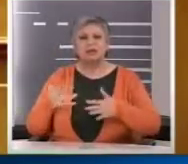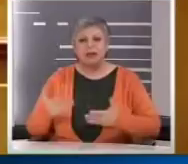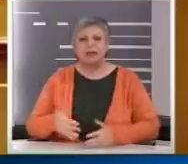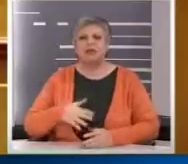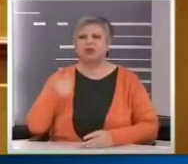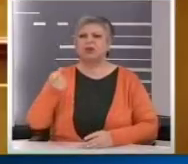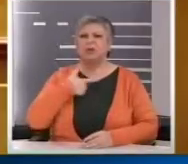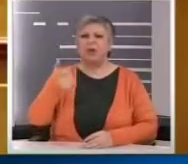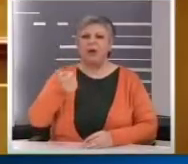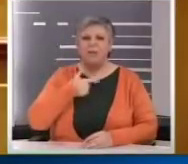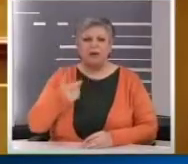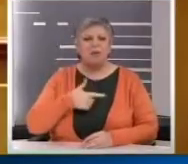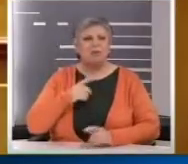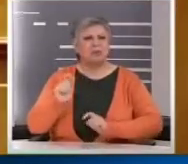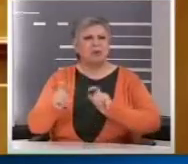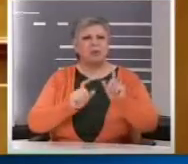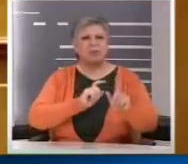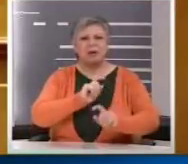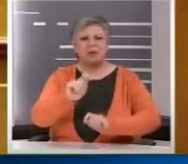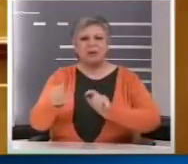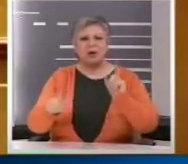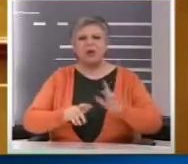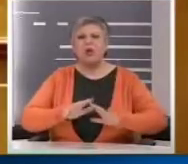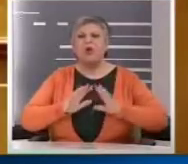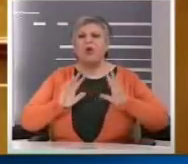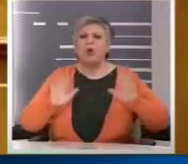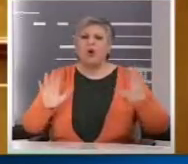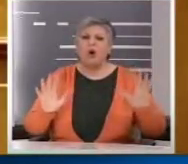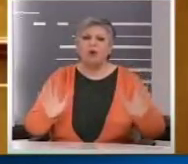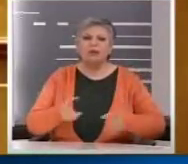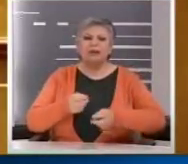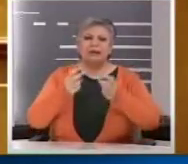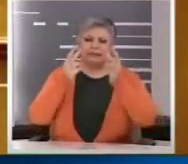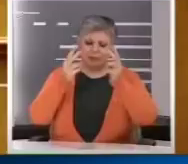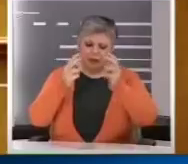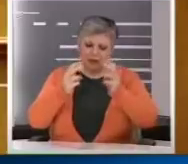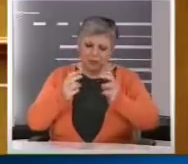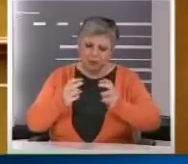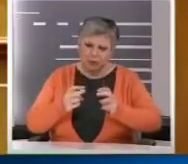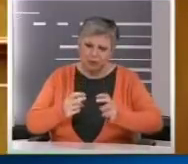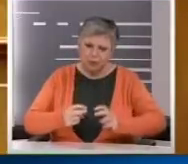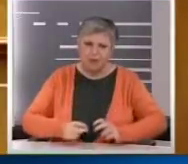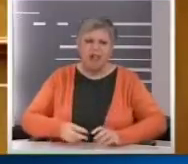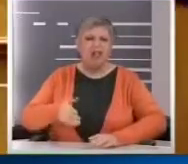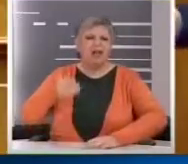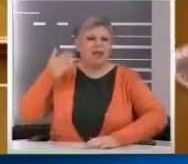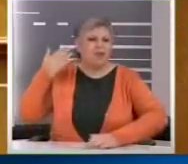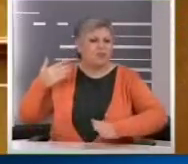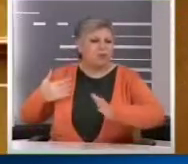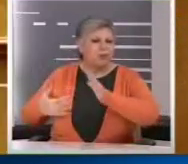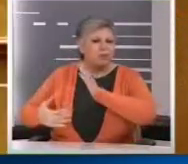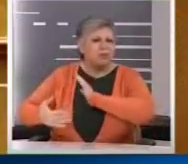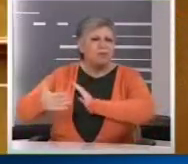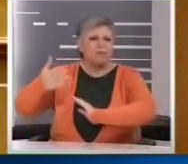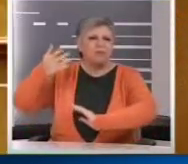μηνύματα και να στείλετε δεξιά και αριστερά, όσο και αν έχετε ψάξει σε 5 γενιές οριζοντίως και